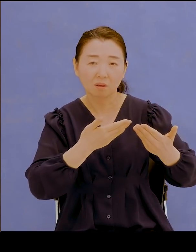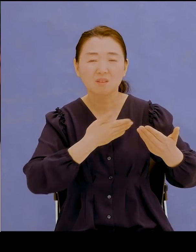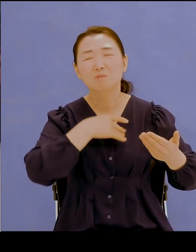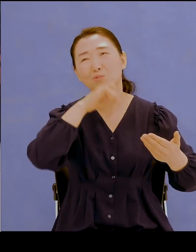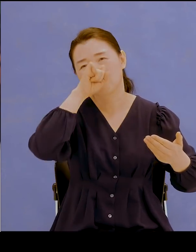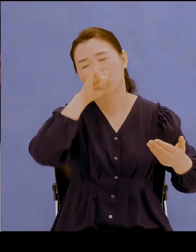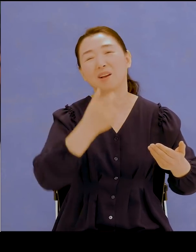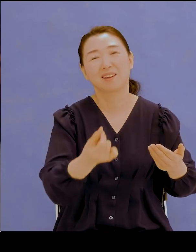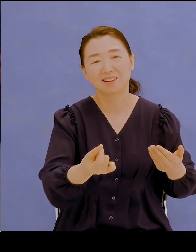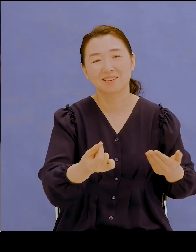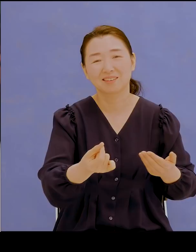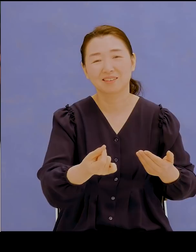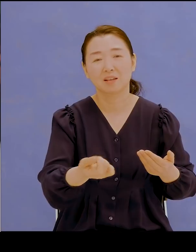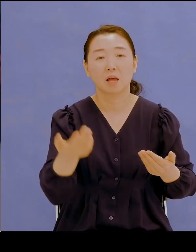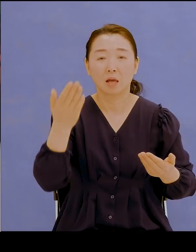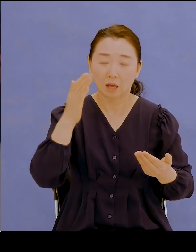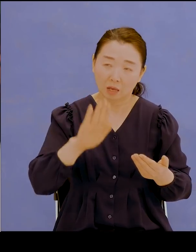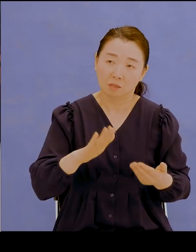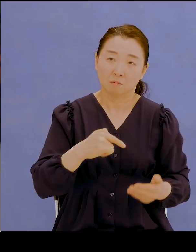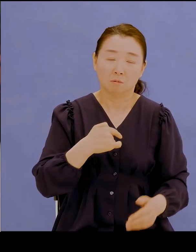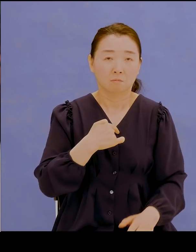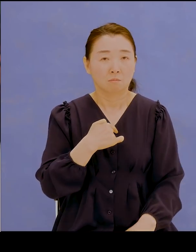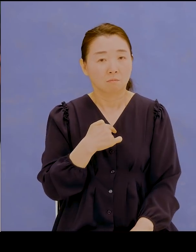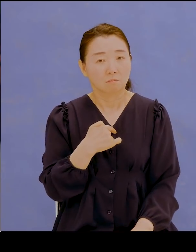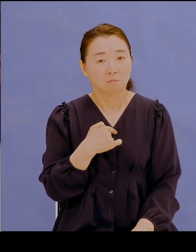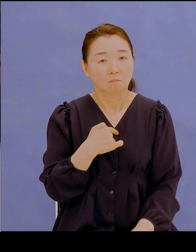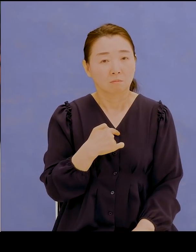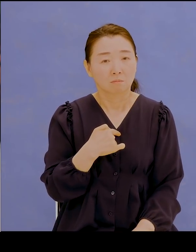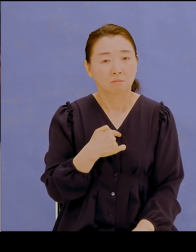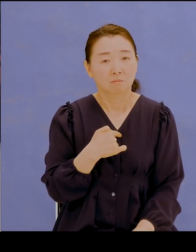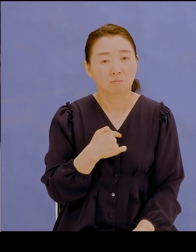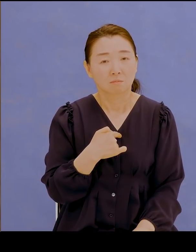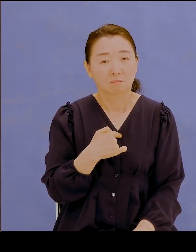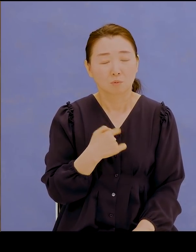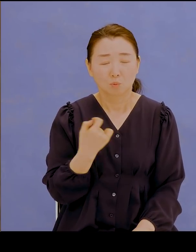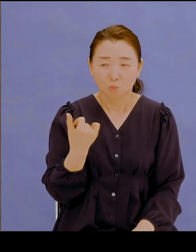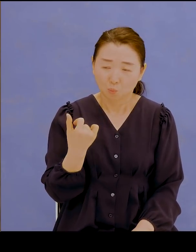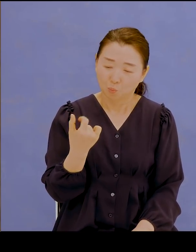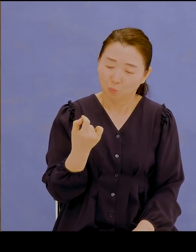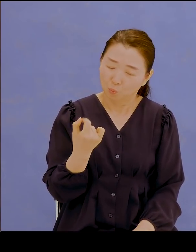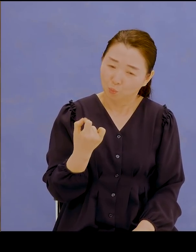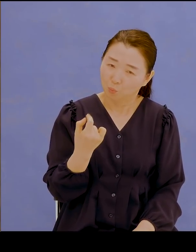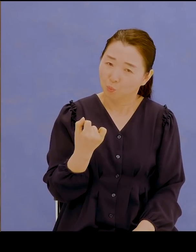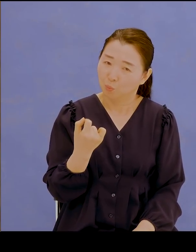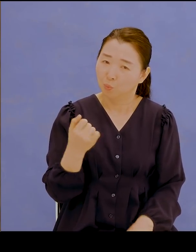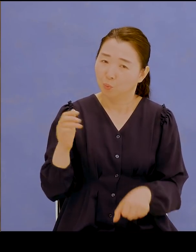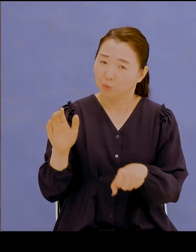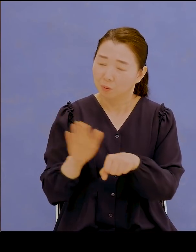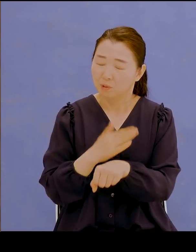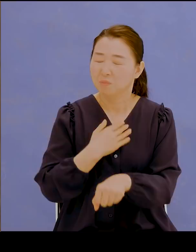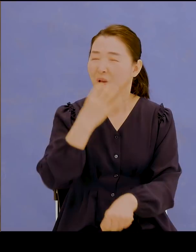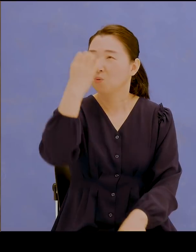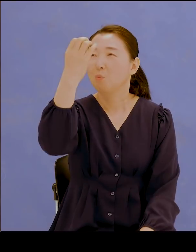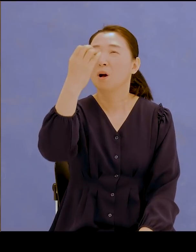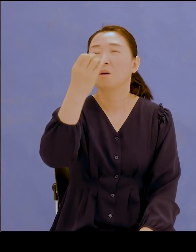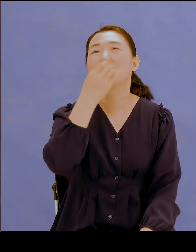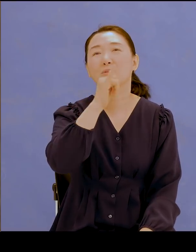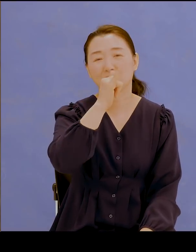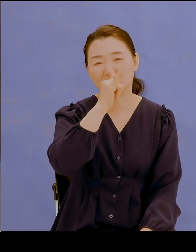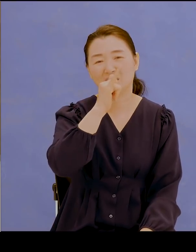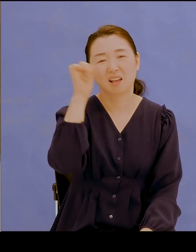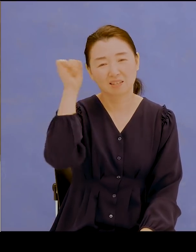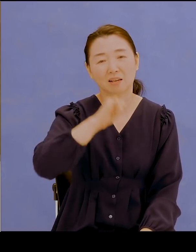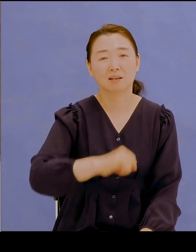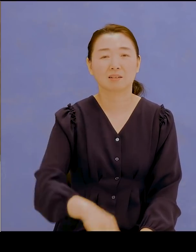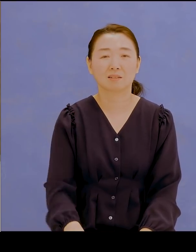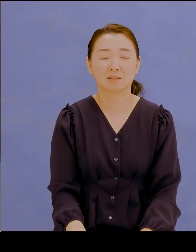좋겠어요. 근데 이게 까딱하다가는 정말 조금 교만이 제가 될 수도 많이 교만될 있으니까. 수도 있고 예, 저희 그렇죠. 제가